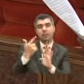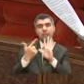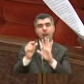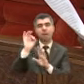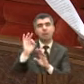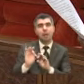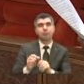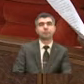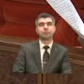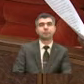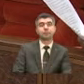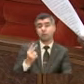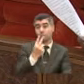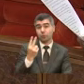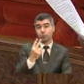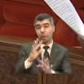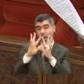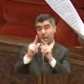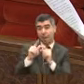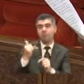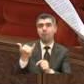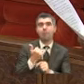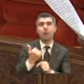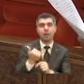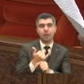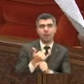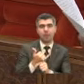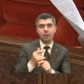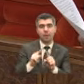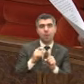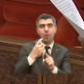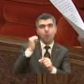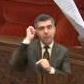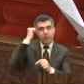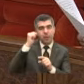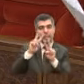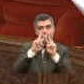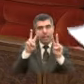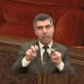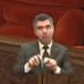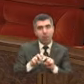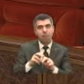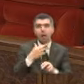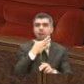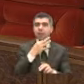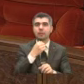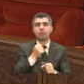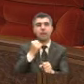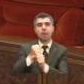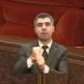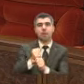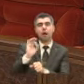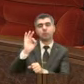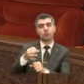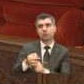83.7%. هاد جوج ديال الارقام لها دلاله كبيره تؤكد فعلا على ان الخريجين ديال التكوين المهني يدمجون بسهوله في الـ في الـ في